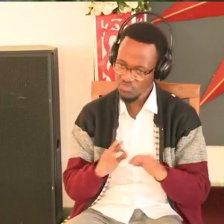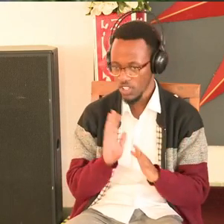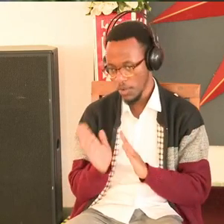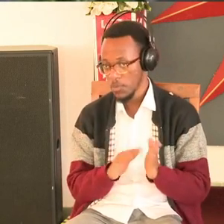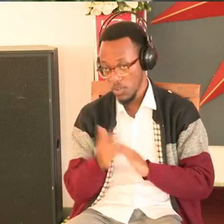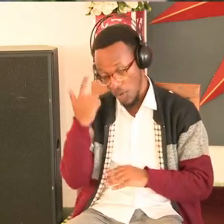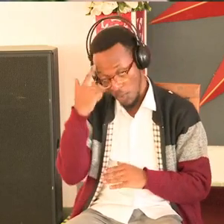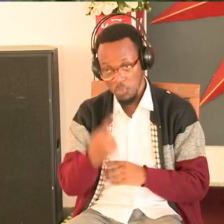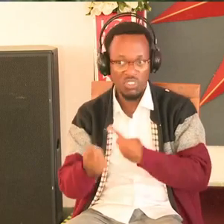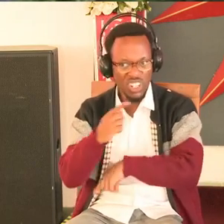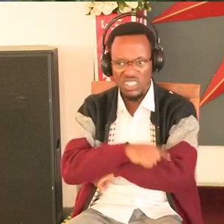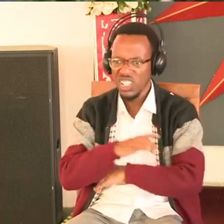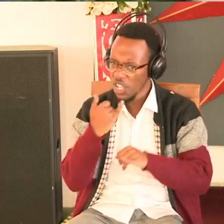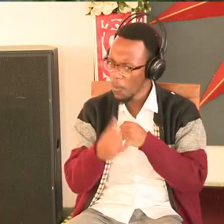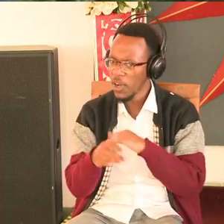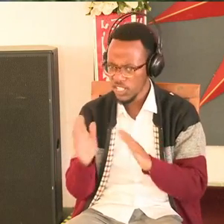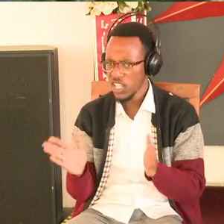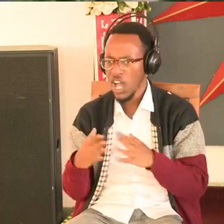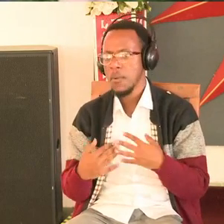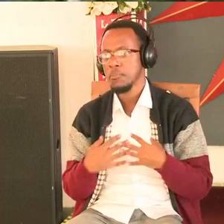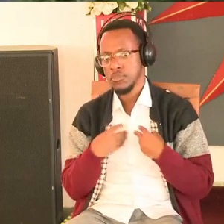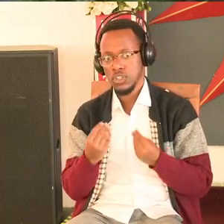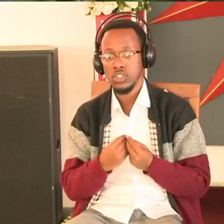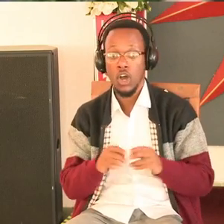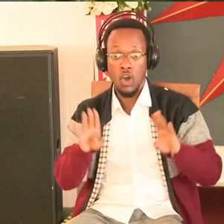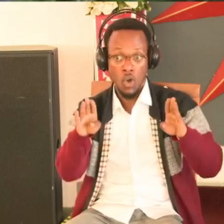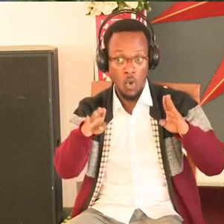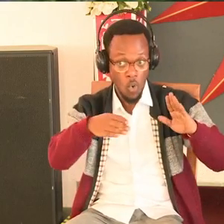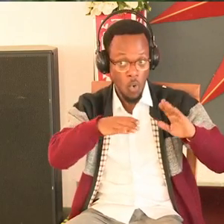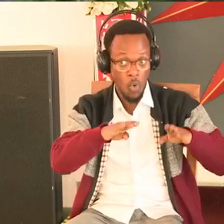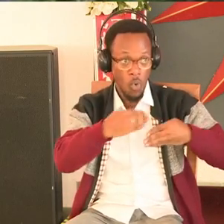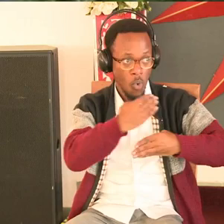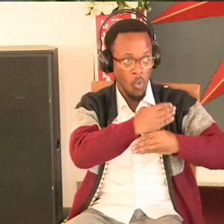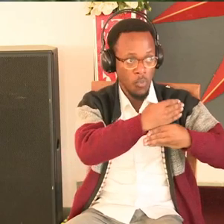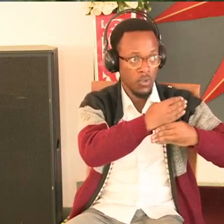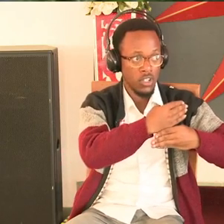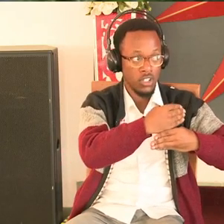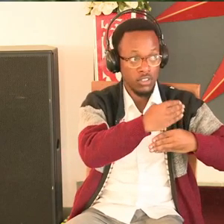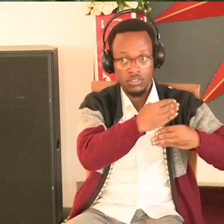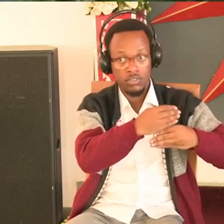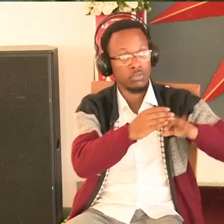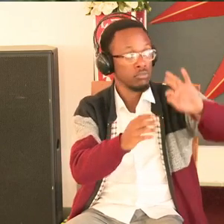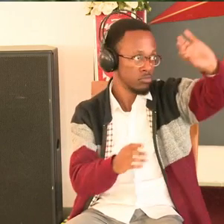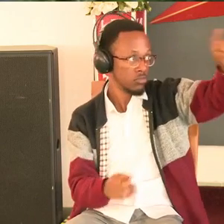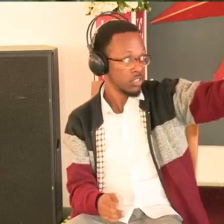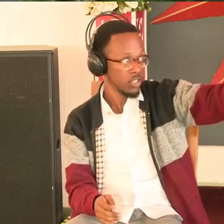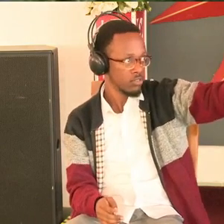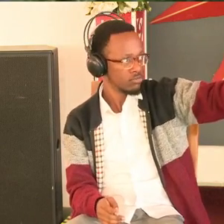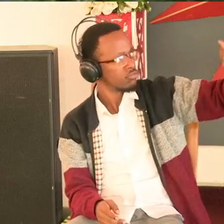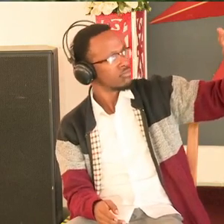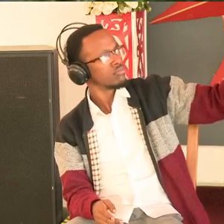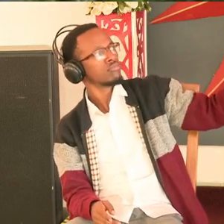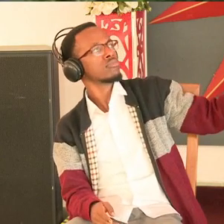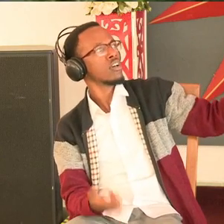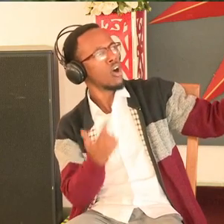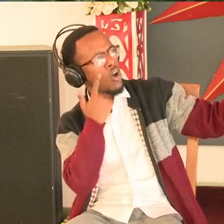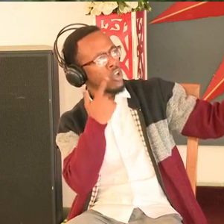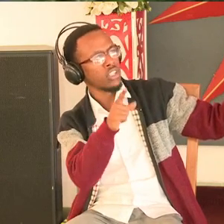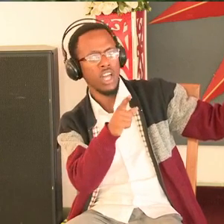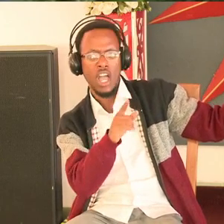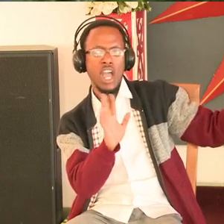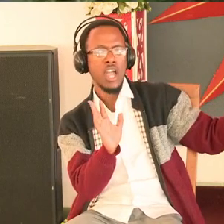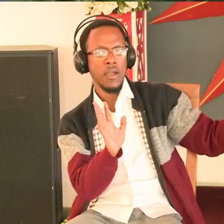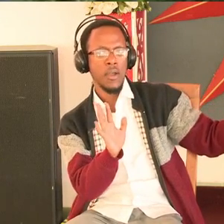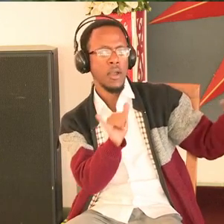kwitegura niteguye gutangira umunsi noneho njya kwidirisha mvanaho rido